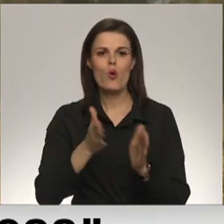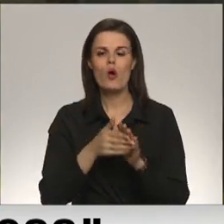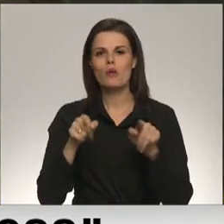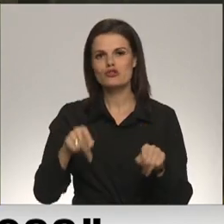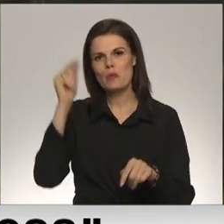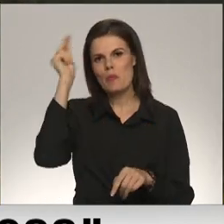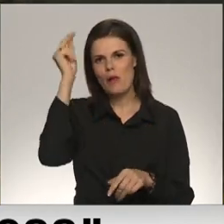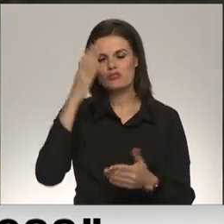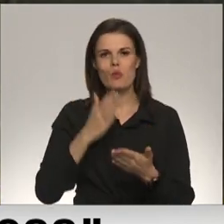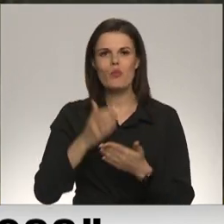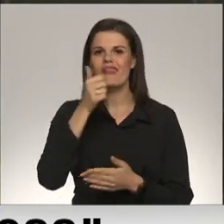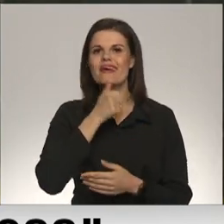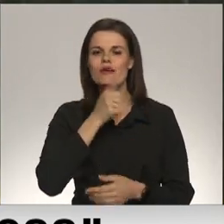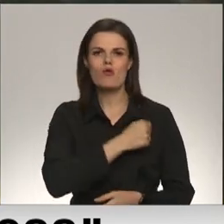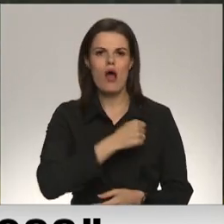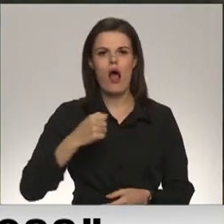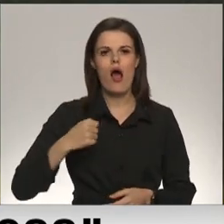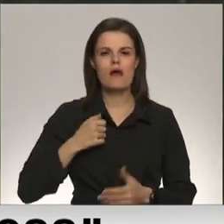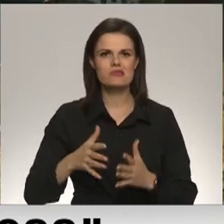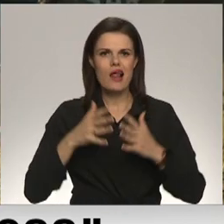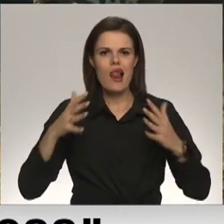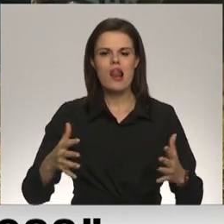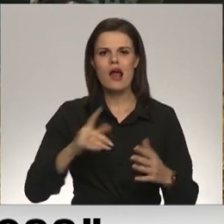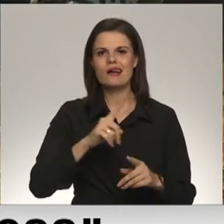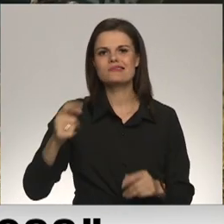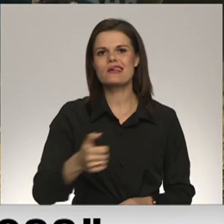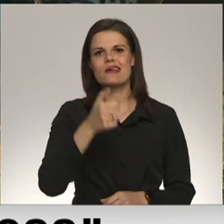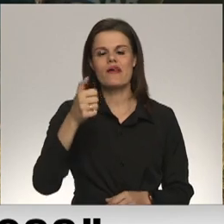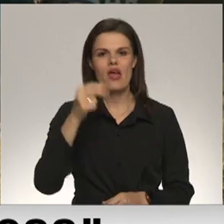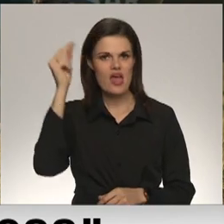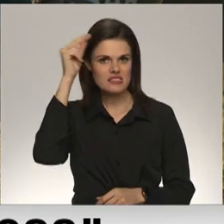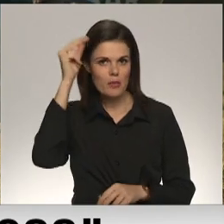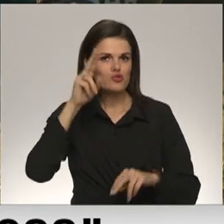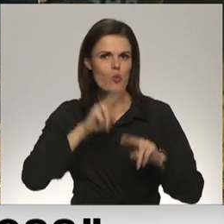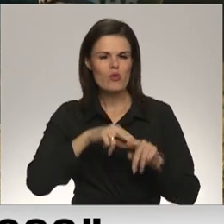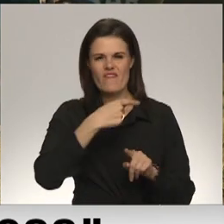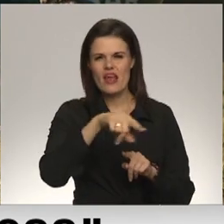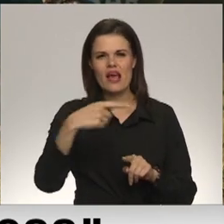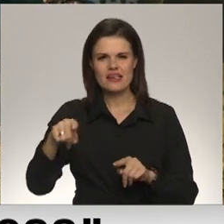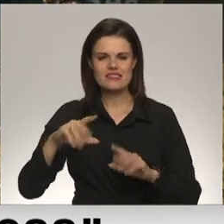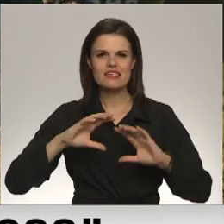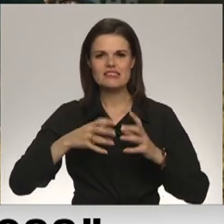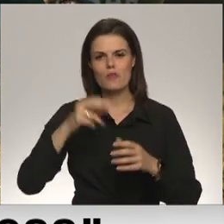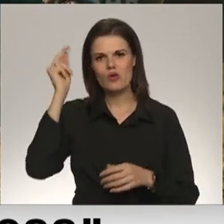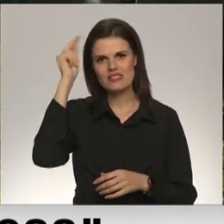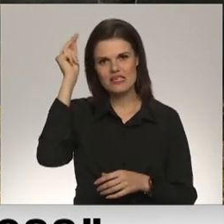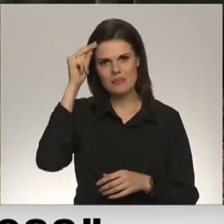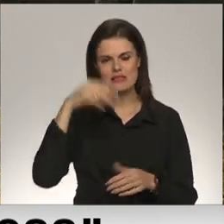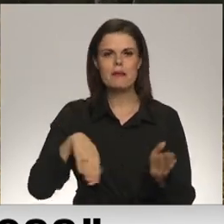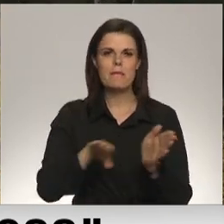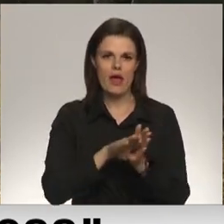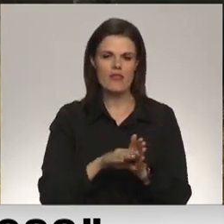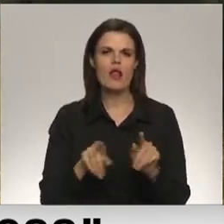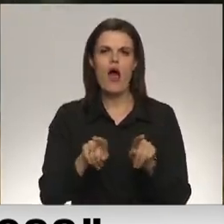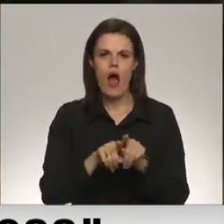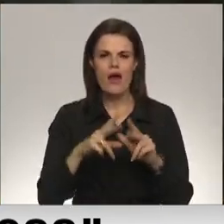šīm mācībām notiek Igaunijas bruņoto spēku lielākās ikgadējās mācības un vairākas citas startautiskās mācības. Tajās piedalīsies